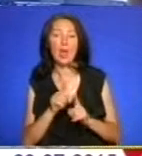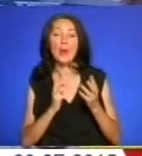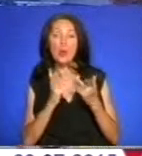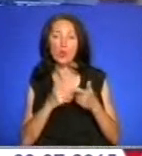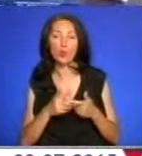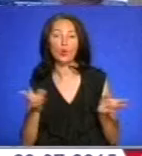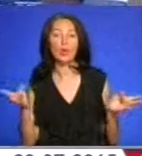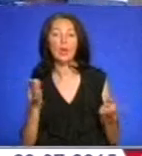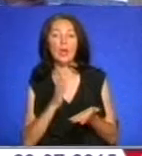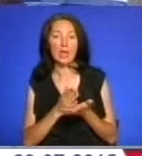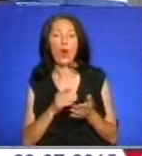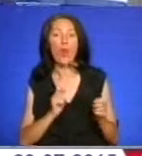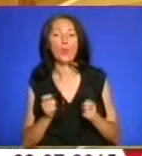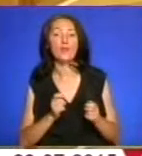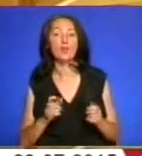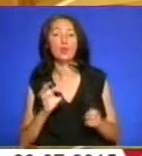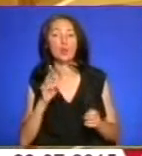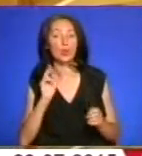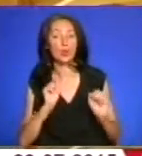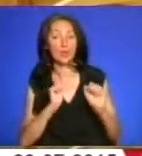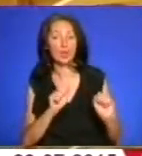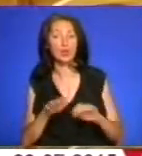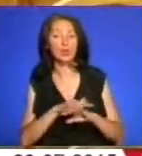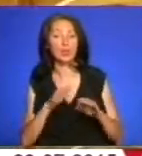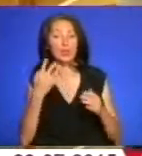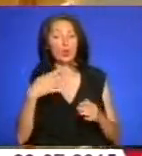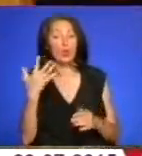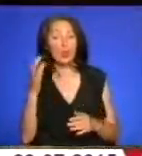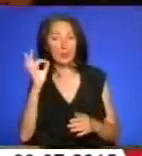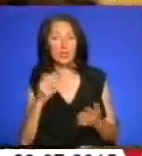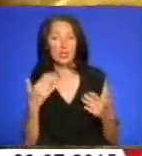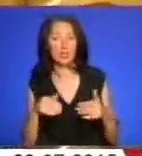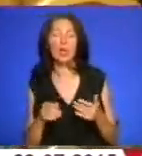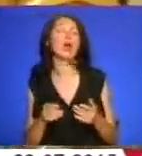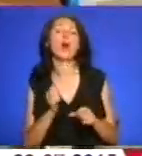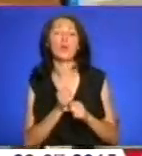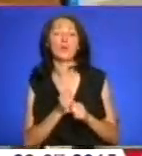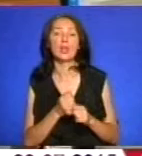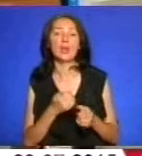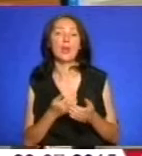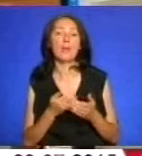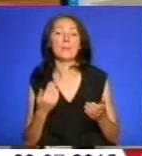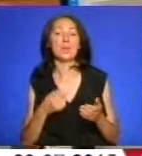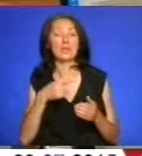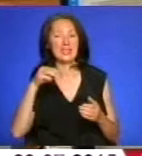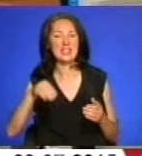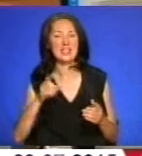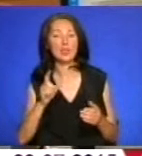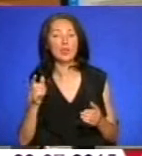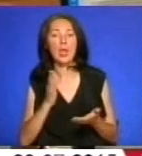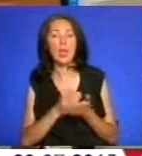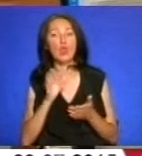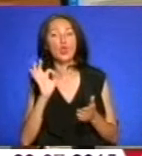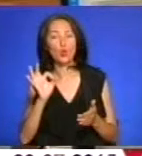управлінні соціального захисту населення. 45% вже опрацювали, більше тисячі людей мають нульову субсидію, яка почне діяти з